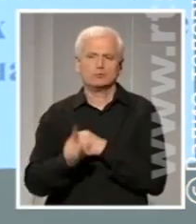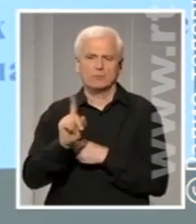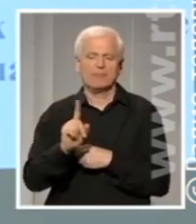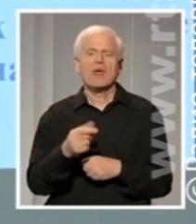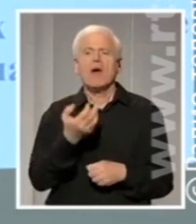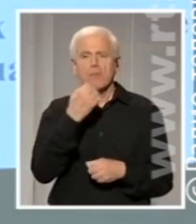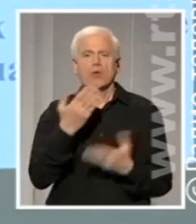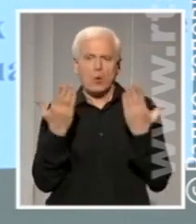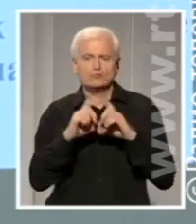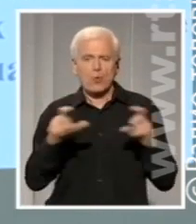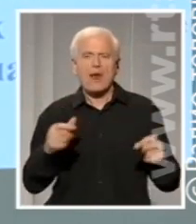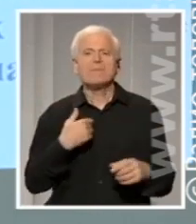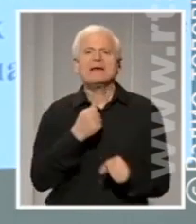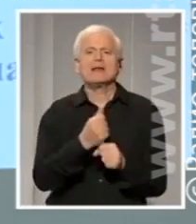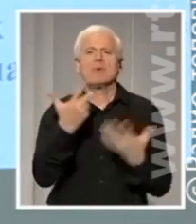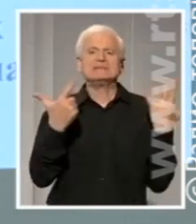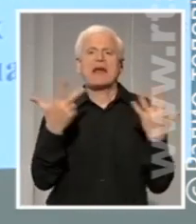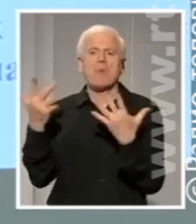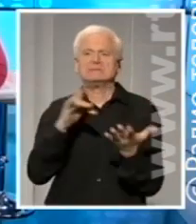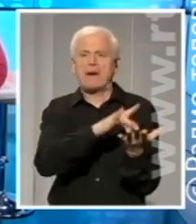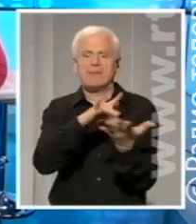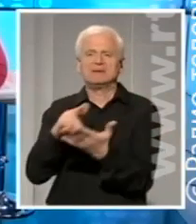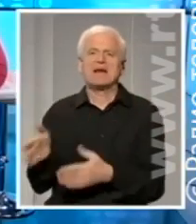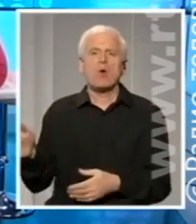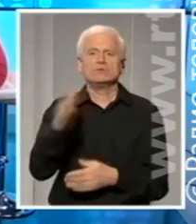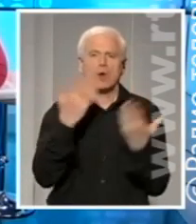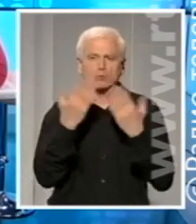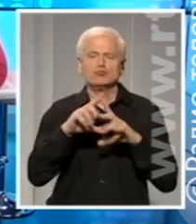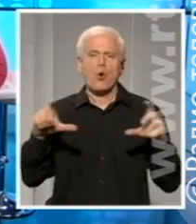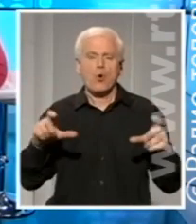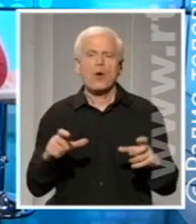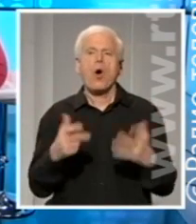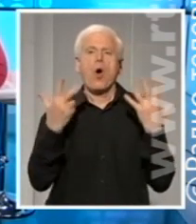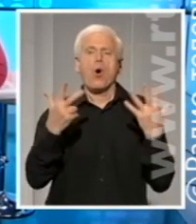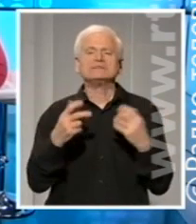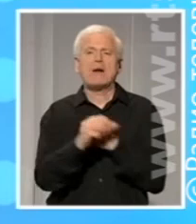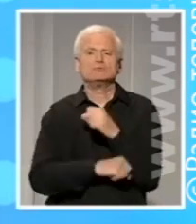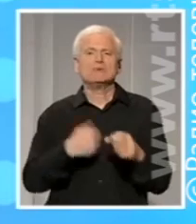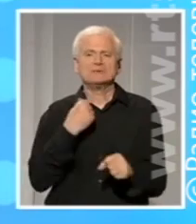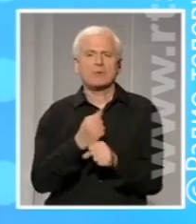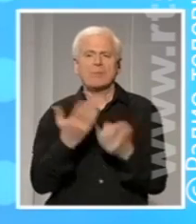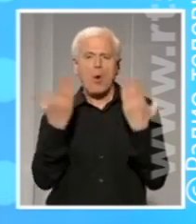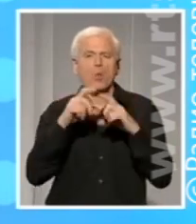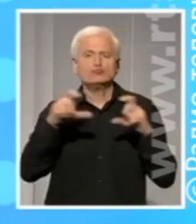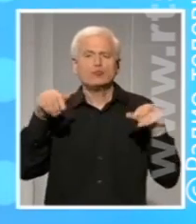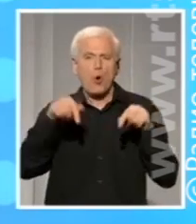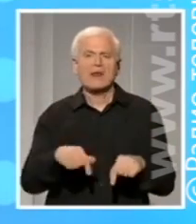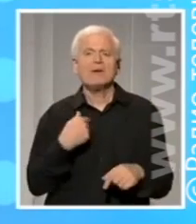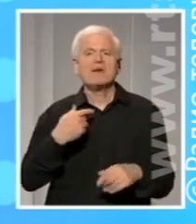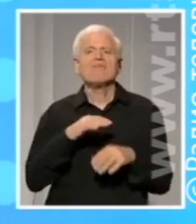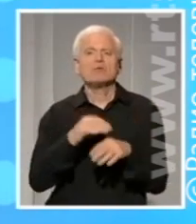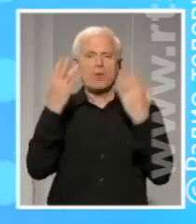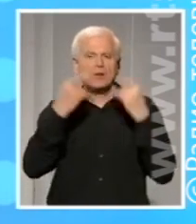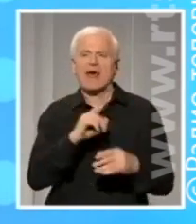kažemo da radimo na 7 do 8 punktova. U celu školu smo napravili, znači, 8 studija, tako da vodimo računa da ne bude gužva,